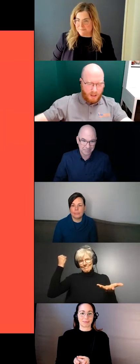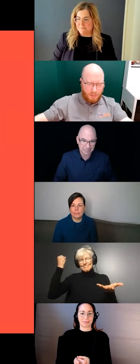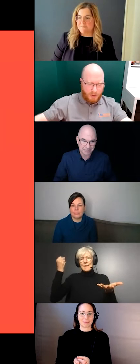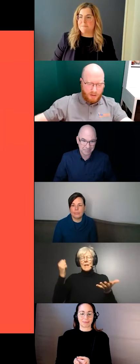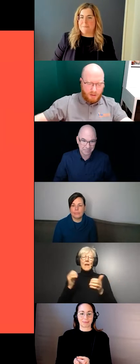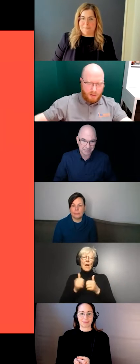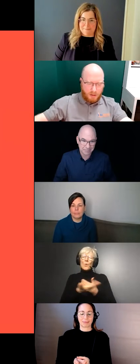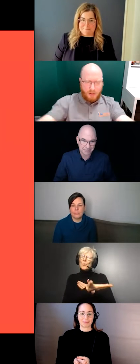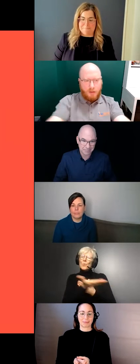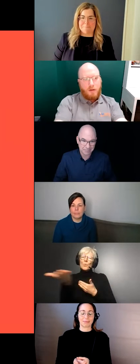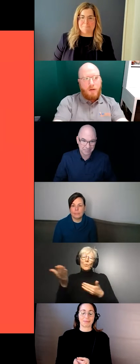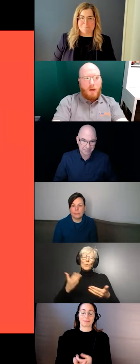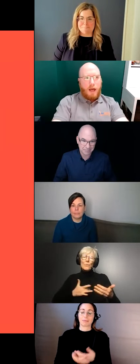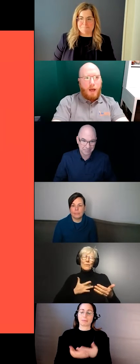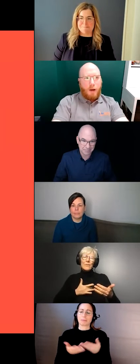le manque